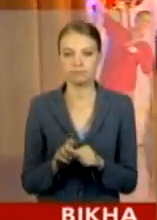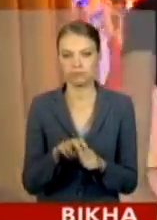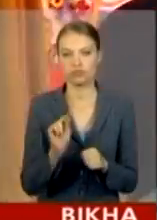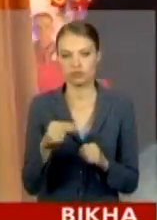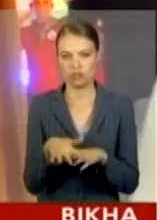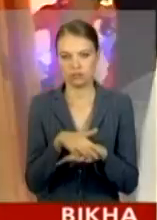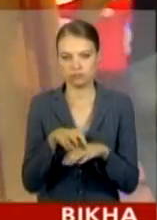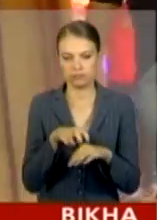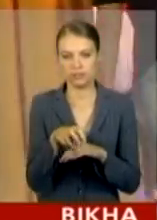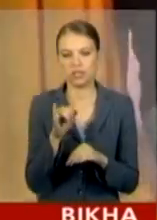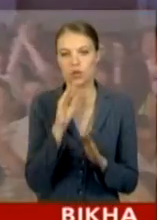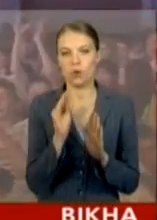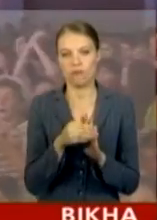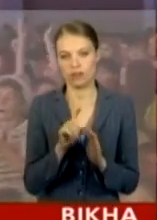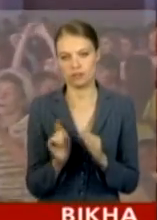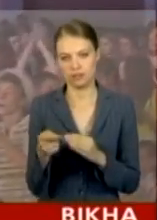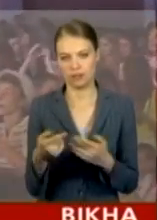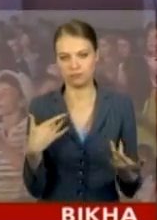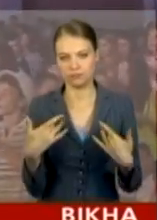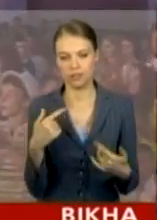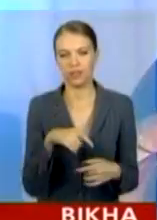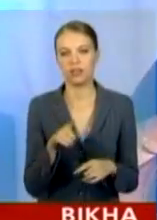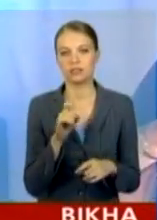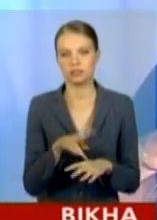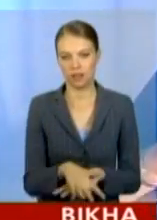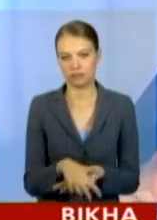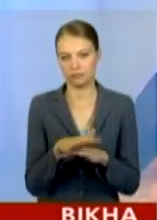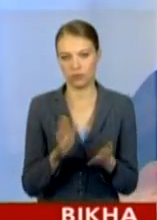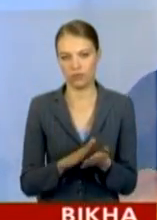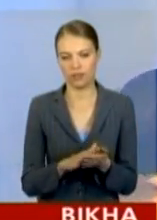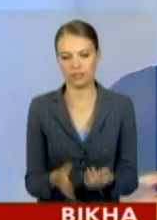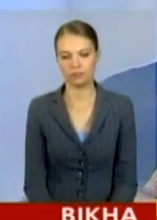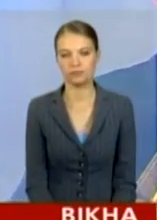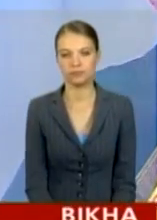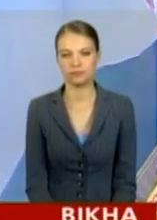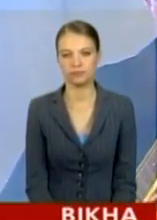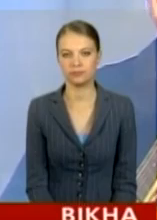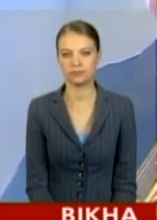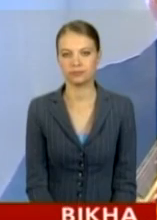тисняву прихильників та ховається за лаштунками. Зал вибухає оваціями.